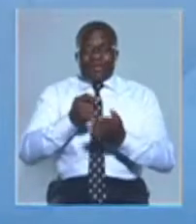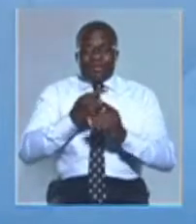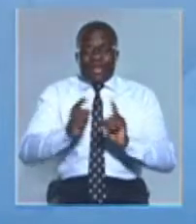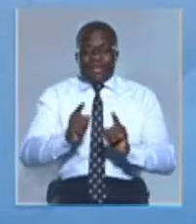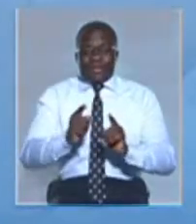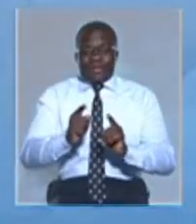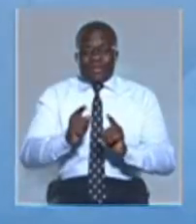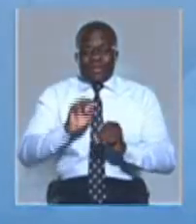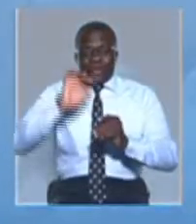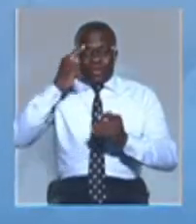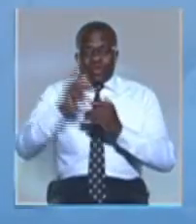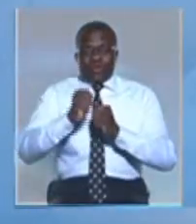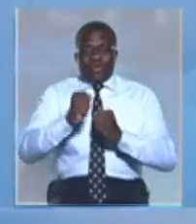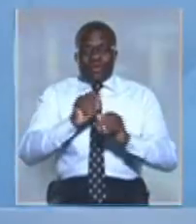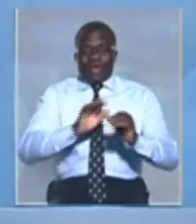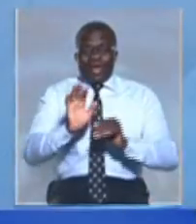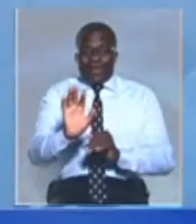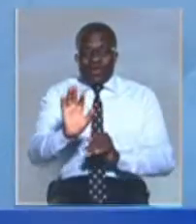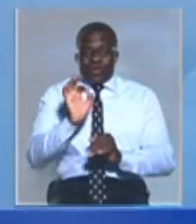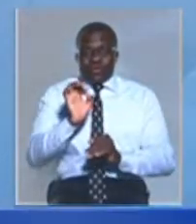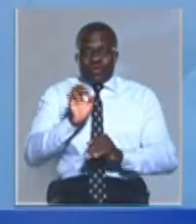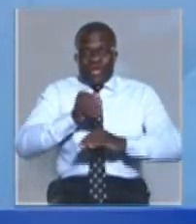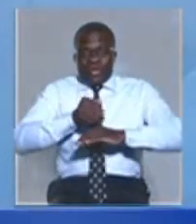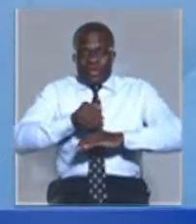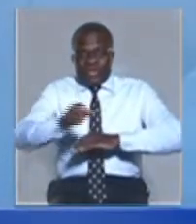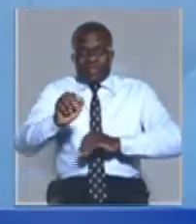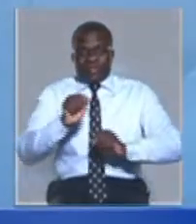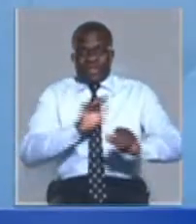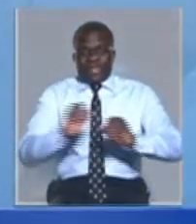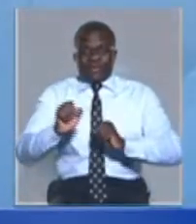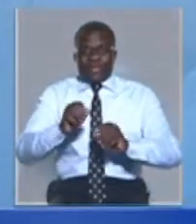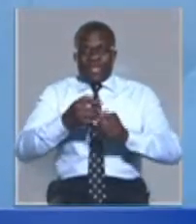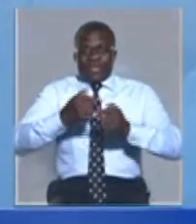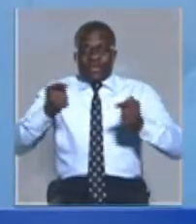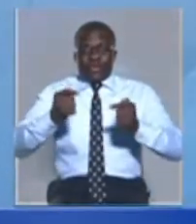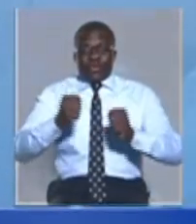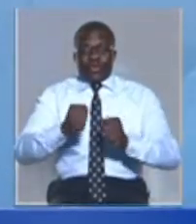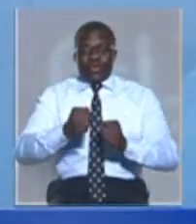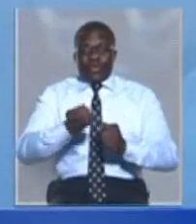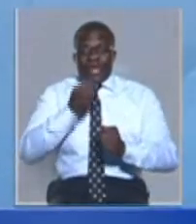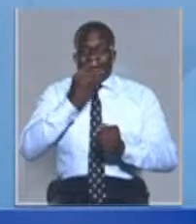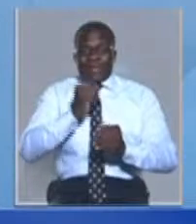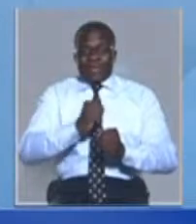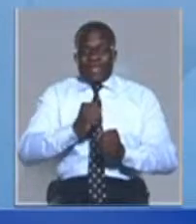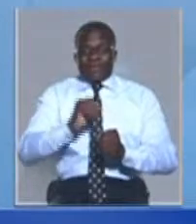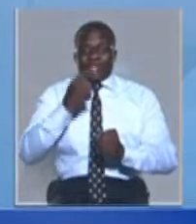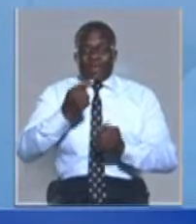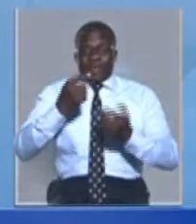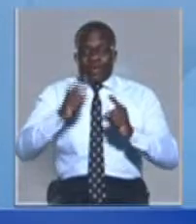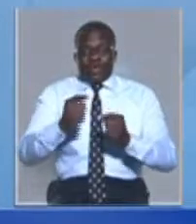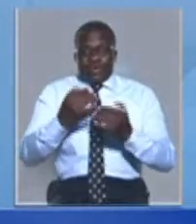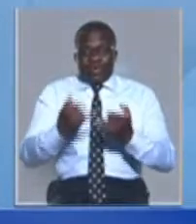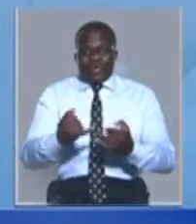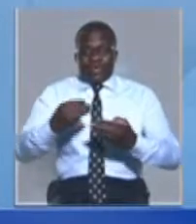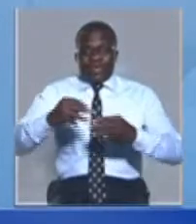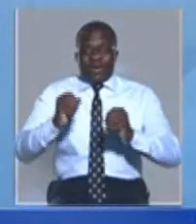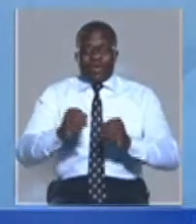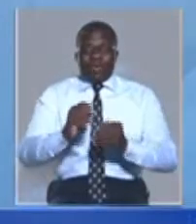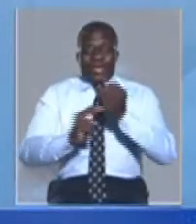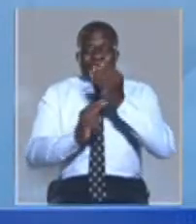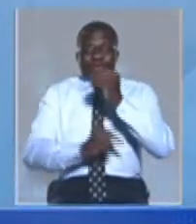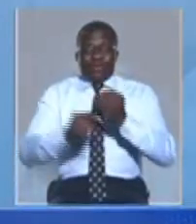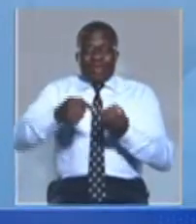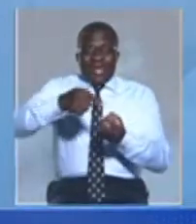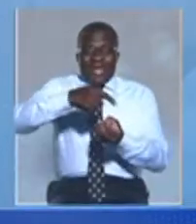ailleurs, le gouvernement a fait le choix de transférer les activités de gros alimentaires qui ont lieu actuellement au marché d'Antokwa et